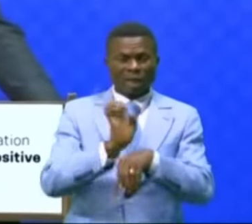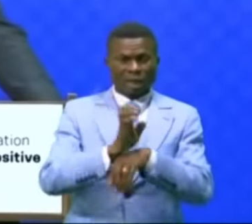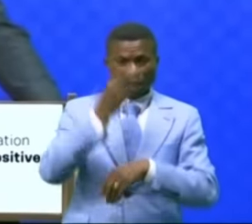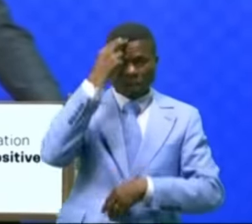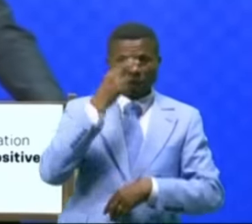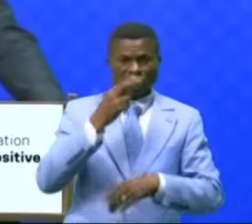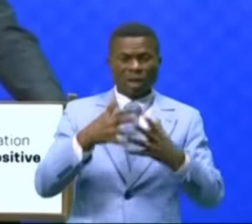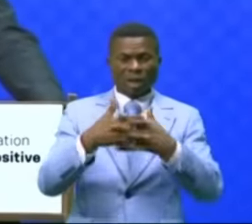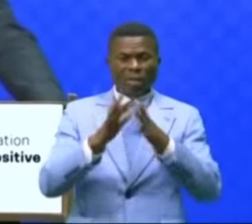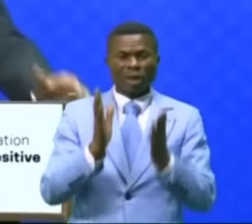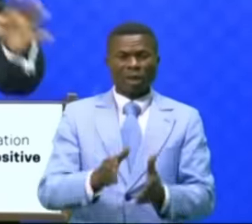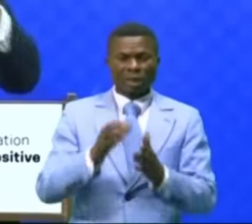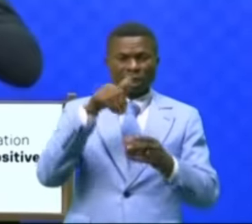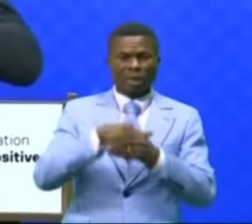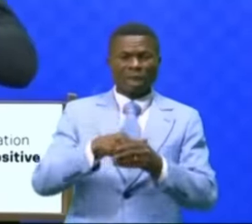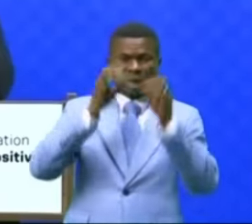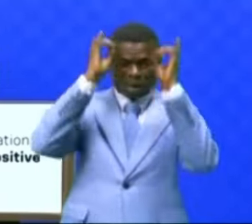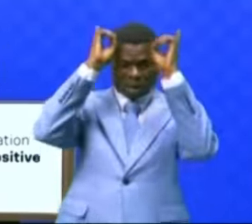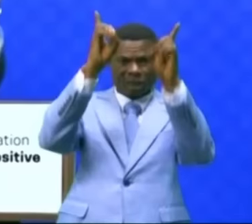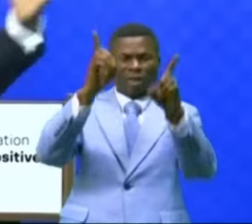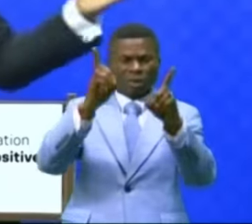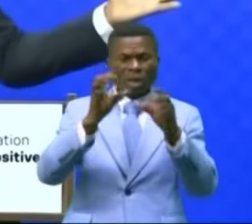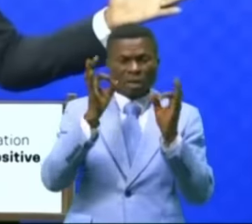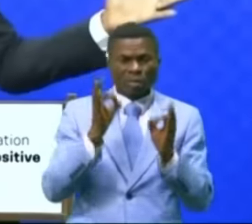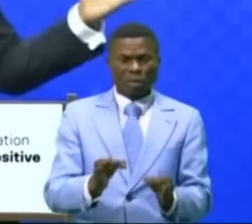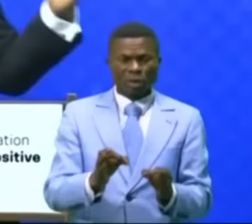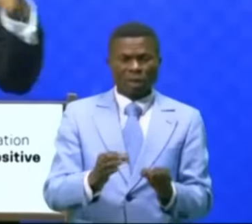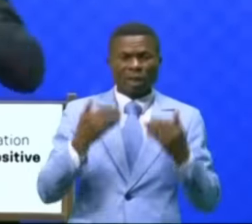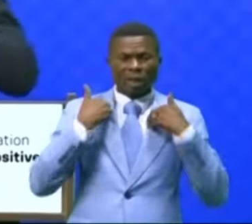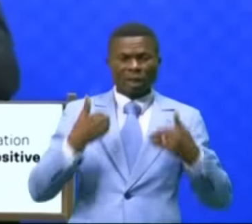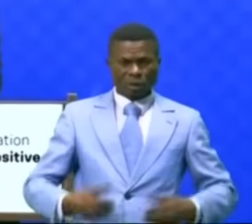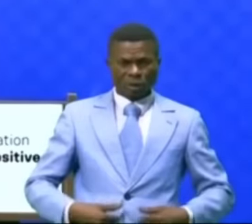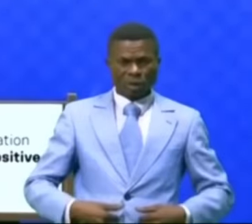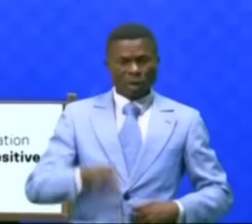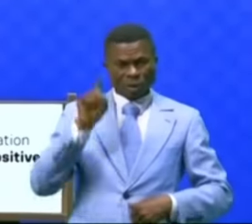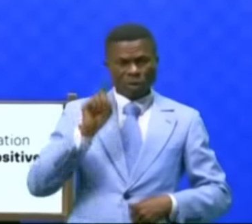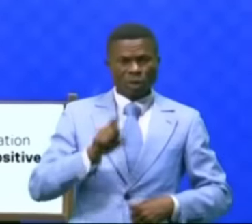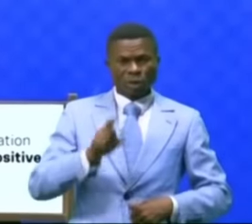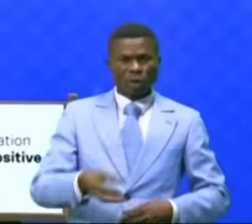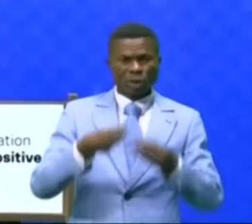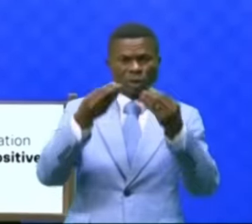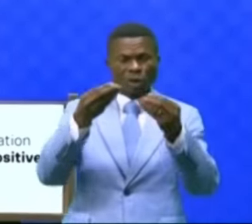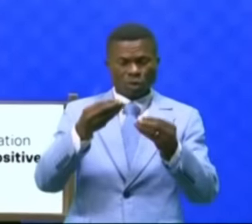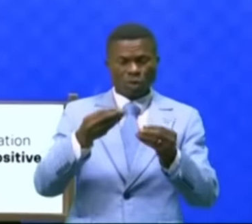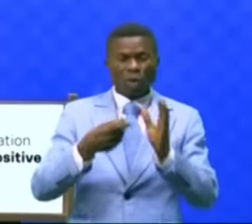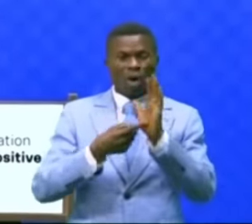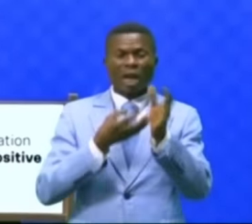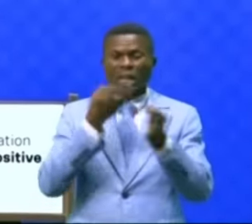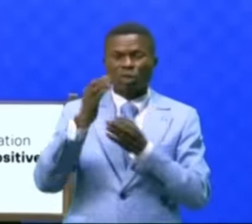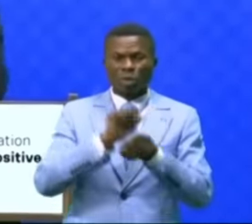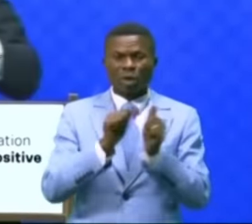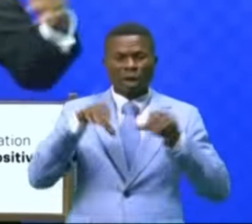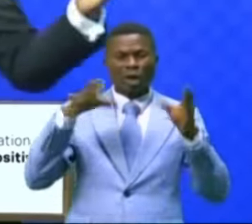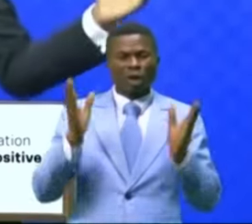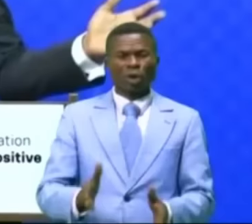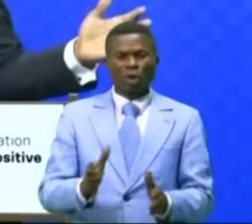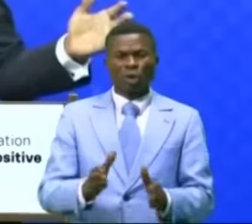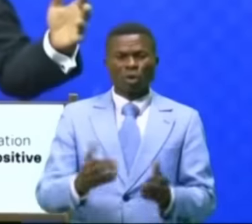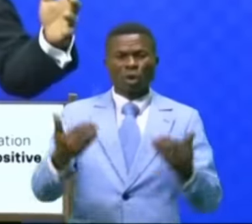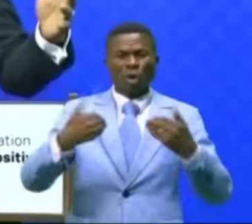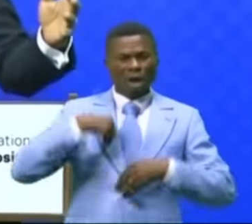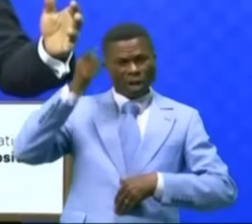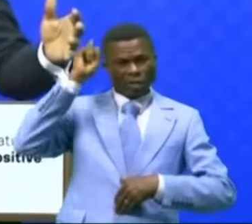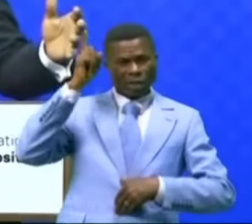dans l'éducation. Alors, il faudrait pas... Et de la santé. Alors, il ne faudrait pas donner l'impression que les Congos avaient tout